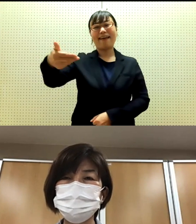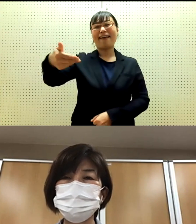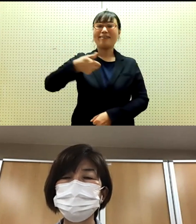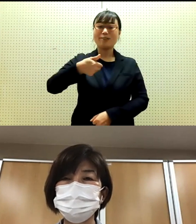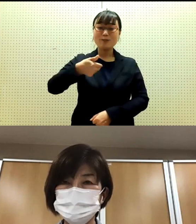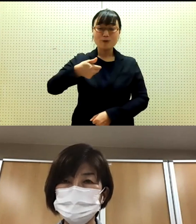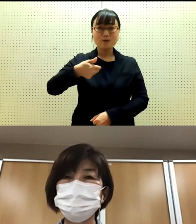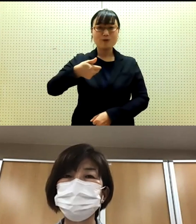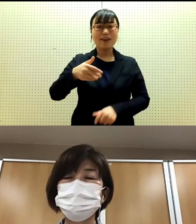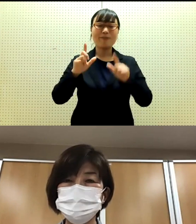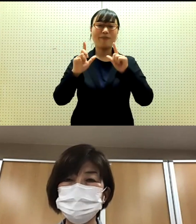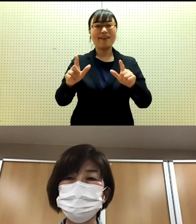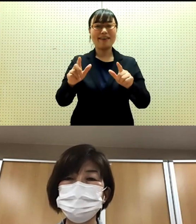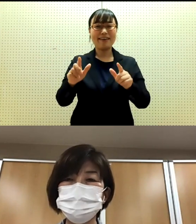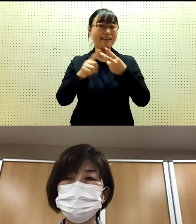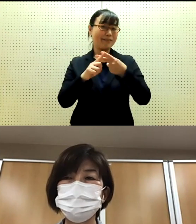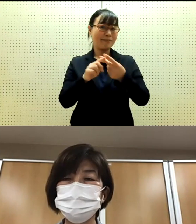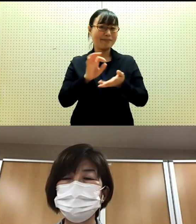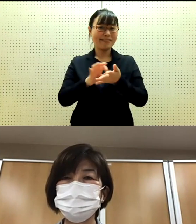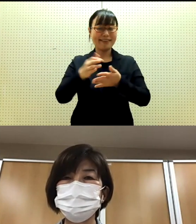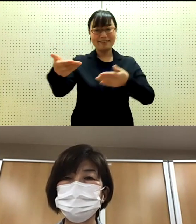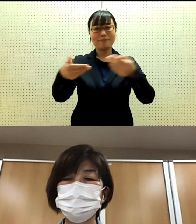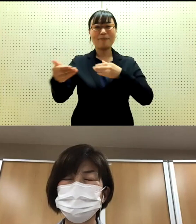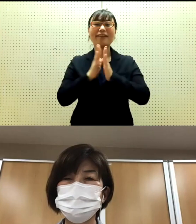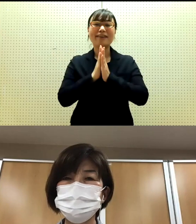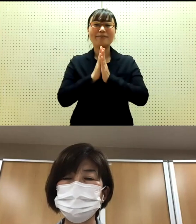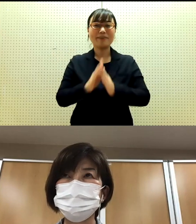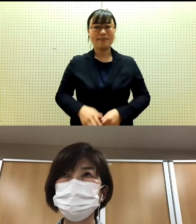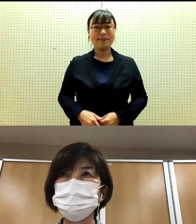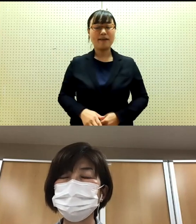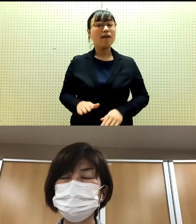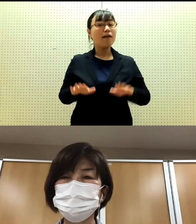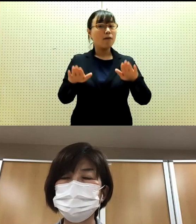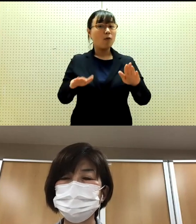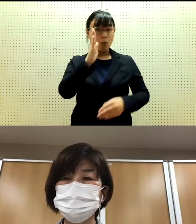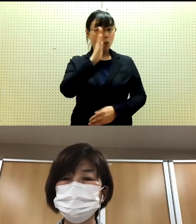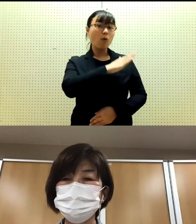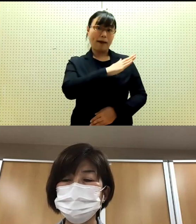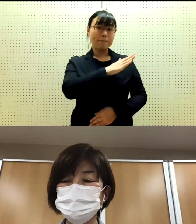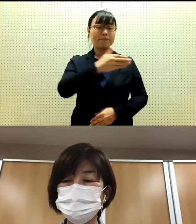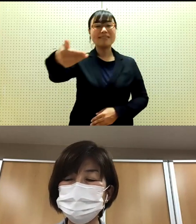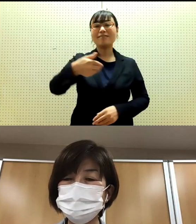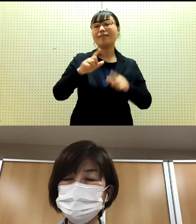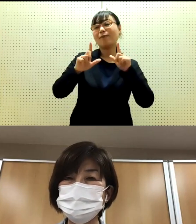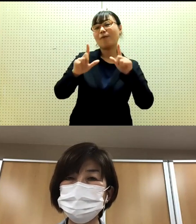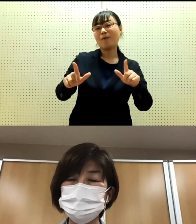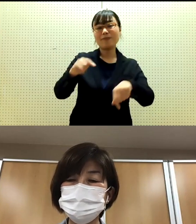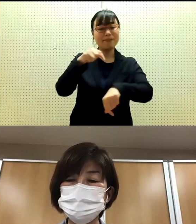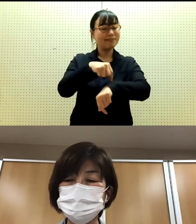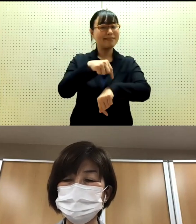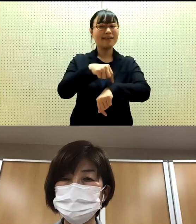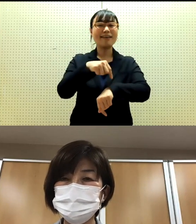幸いです。この回の後半の質疑応答のところで、時間の許す限りパネルディスカッション